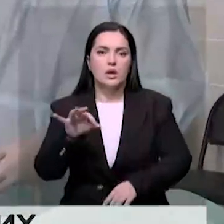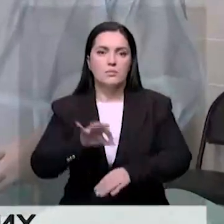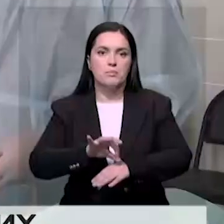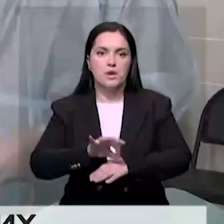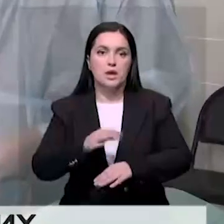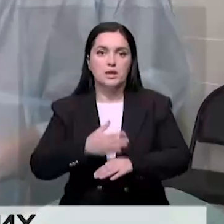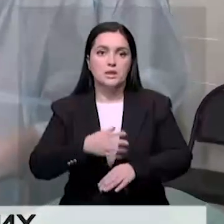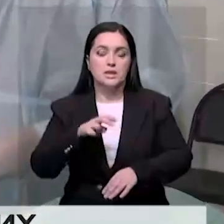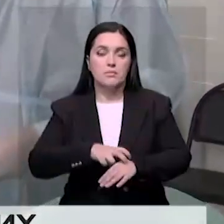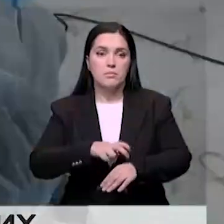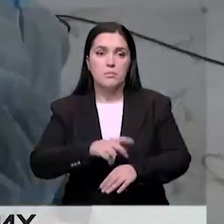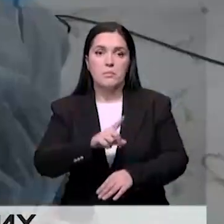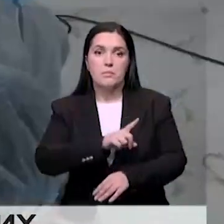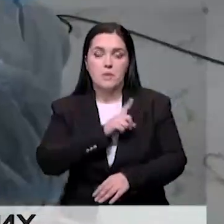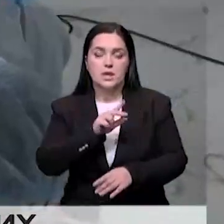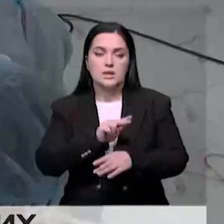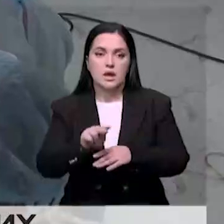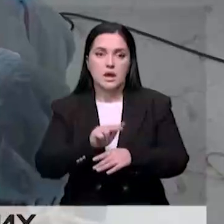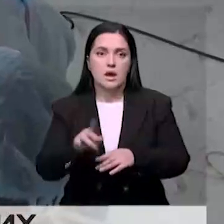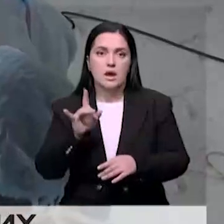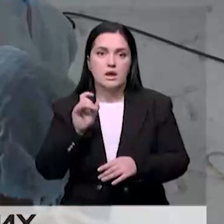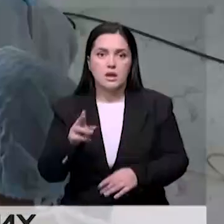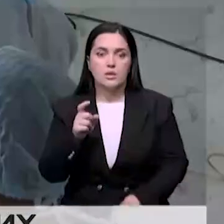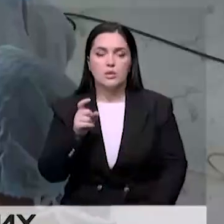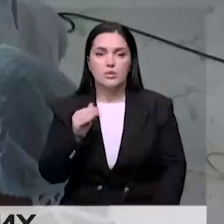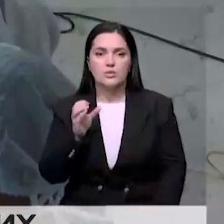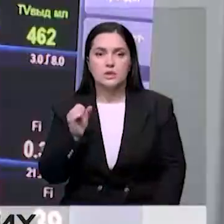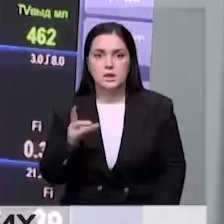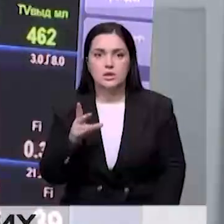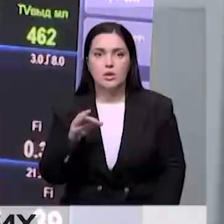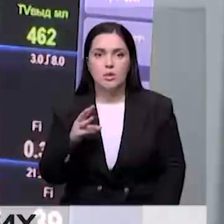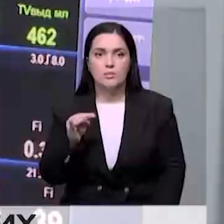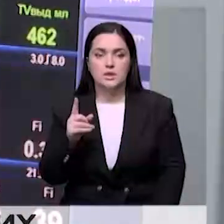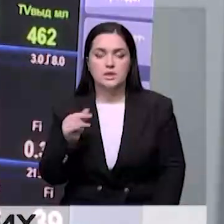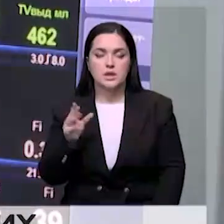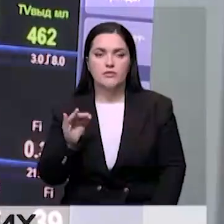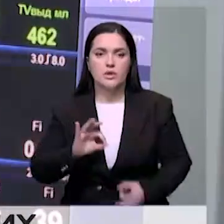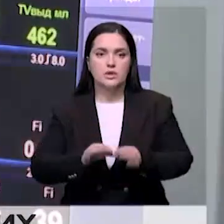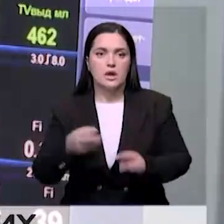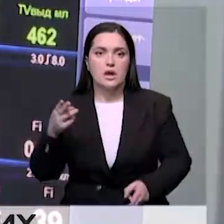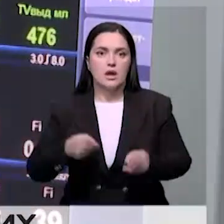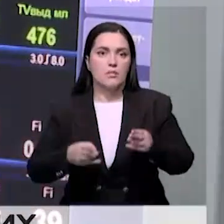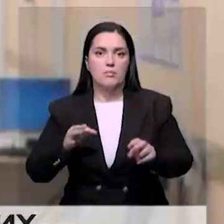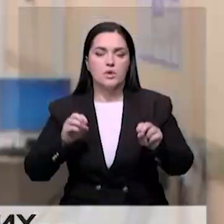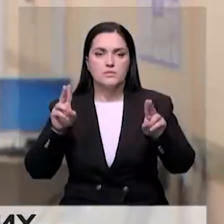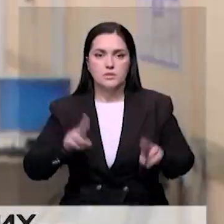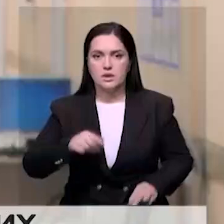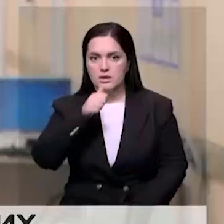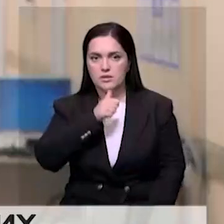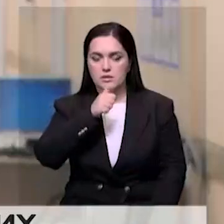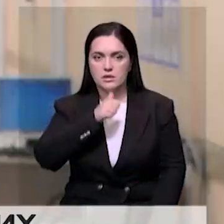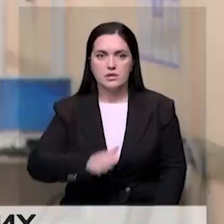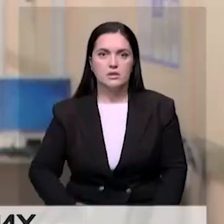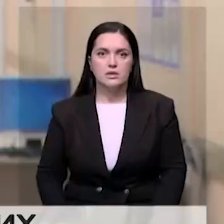рамках медицинского мастер-класса онкоуролог высшей категории Хусан Умурзаков провел сложнейшую операцию, причем по специальной методике.